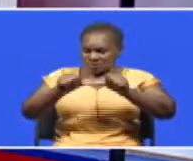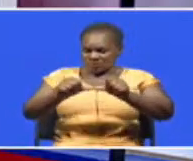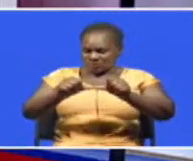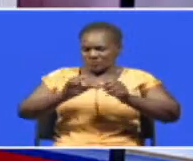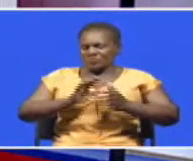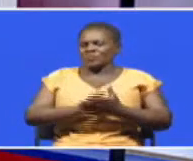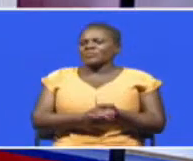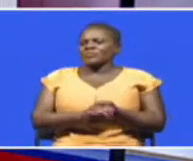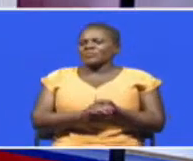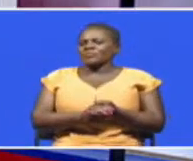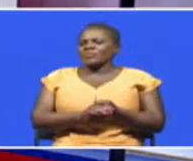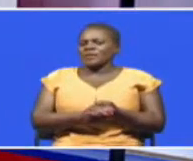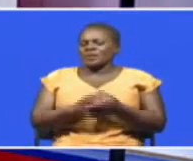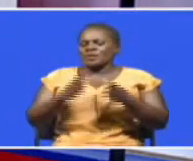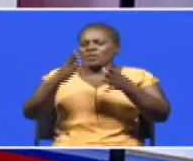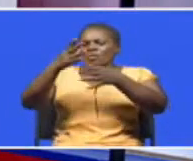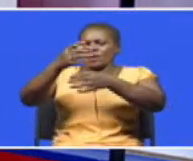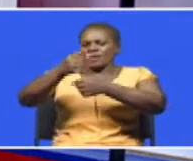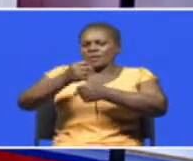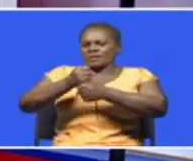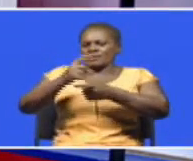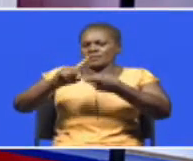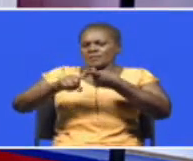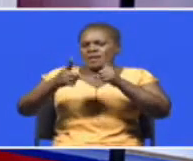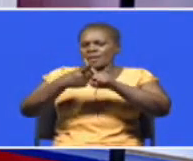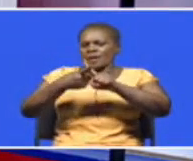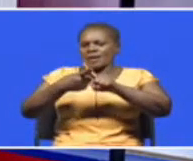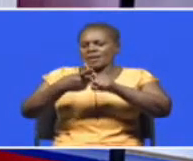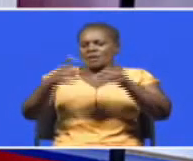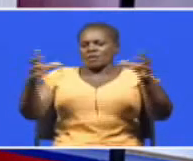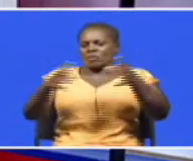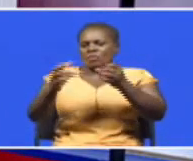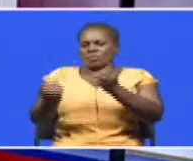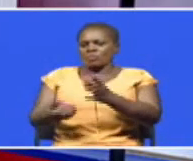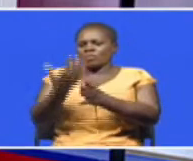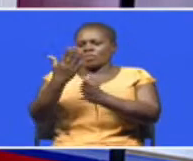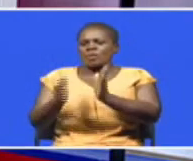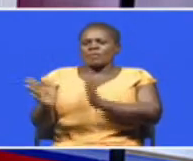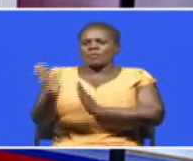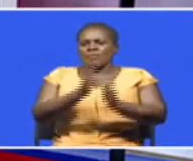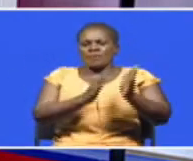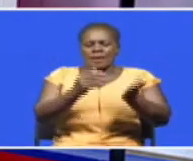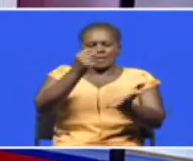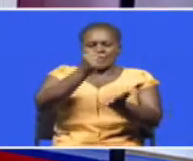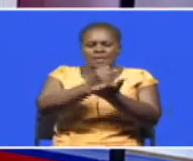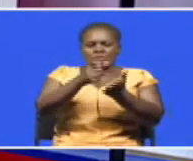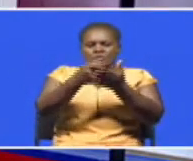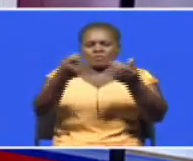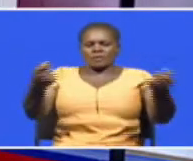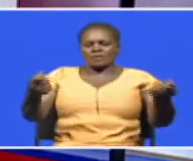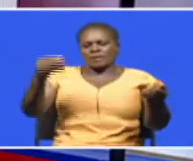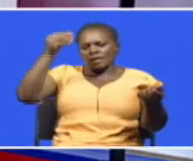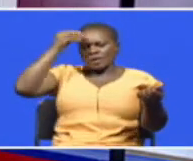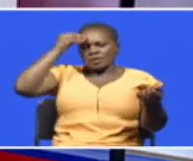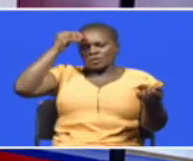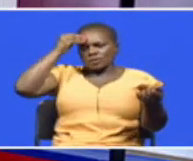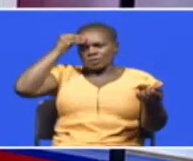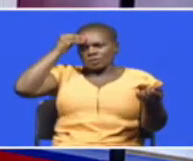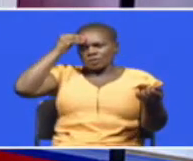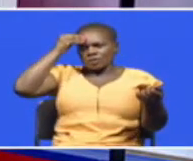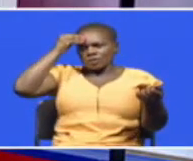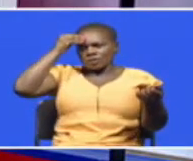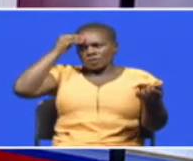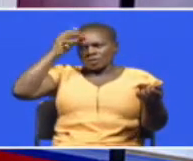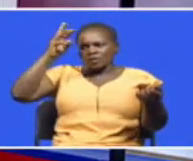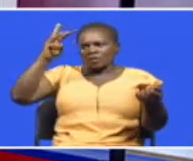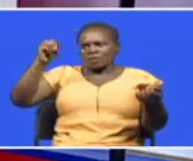za KTN leo. Kampuni ya The Standard imezindua mpango wake wa magazeti katika elimu katika shule ya